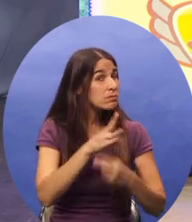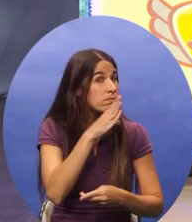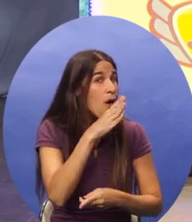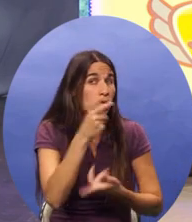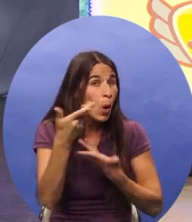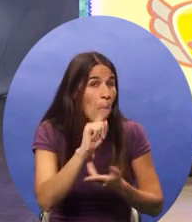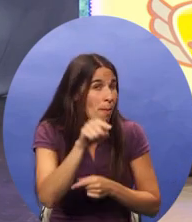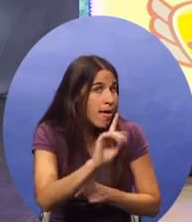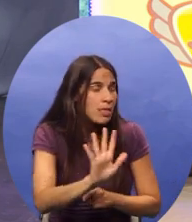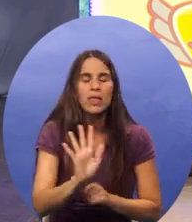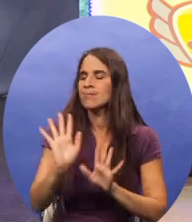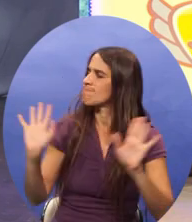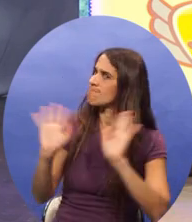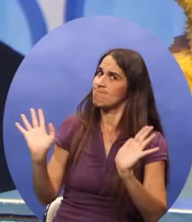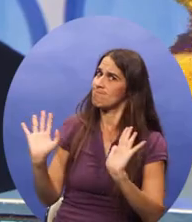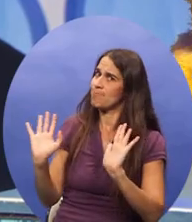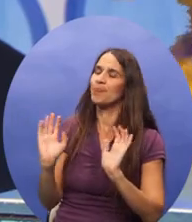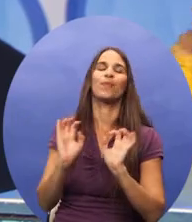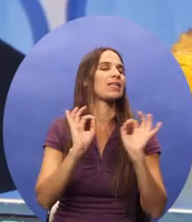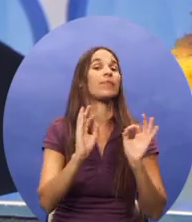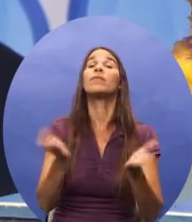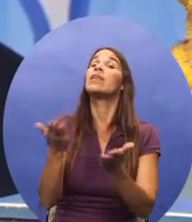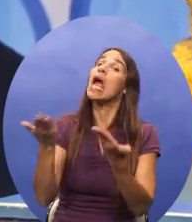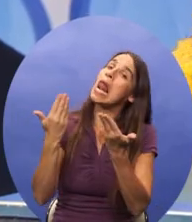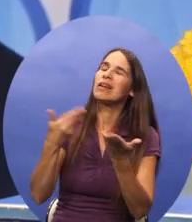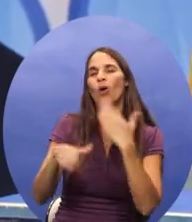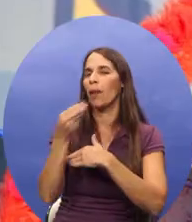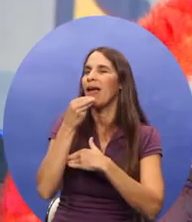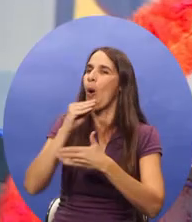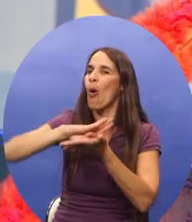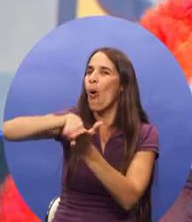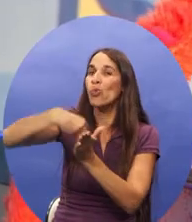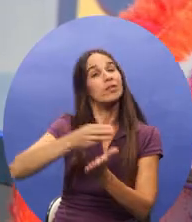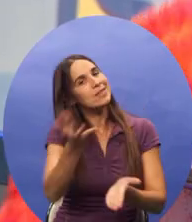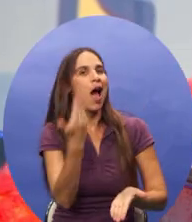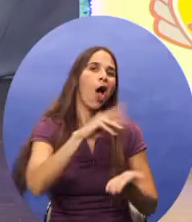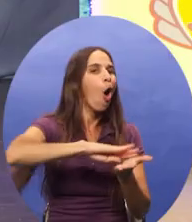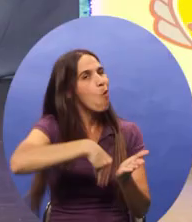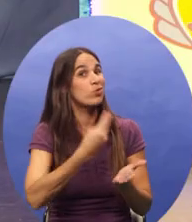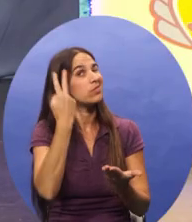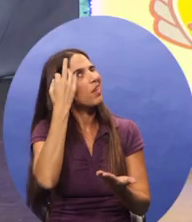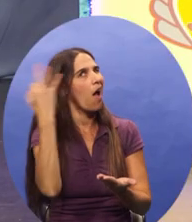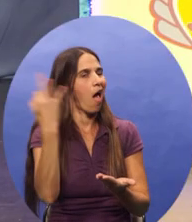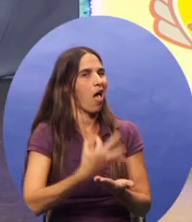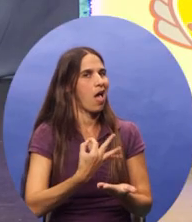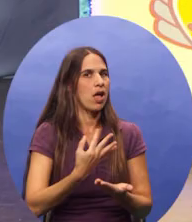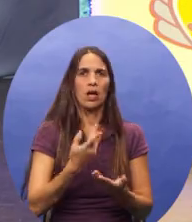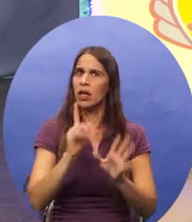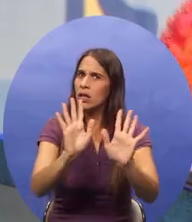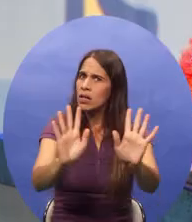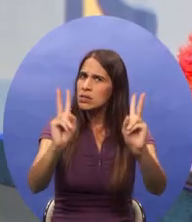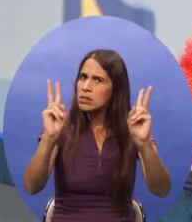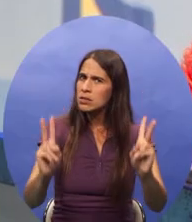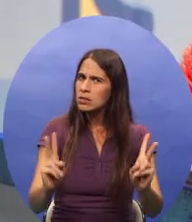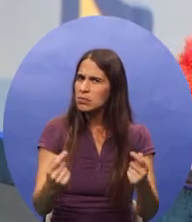שלא מגיעים. לא! טוב, בסדר, מצוין. יאללה, חבר'ה, בואו נלך לאכול חומוס. חומוס, רעיון מצוין, באמת. יצרו, יצרו, מה